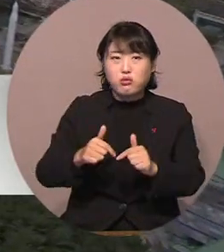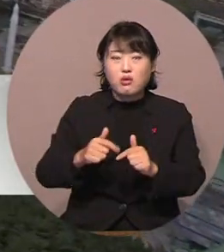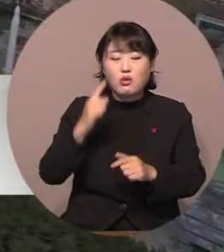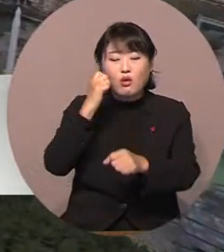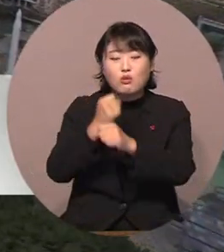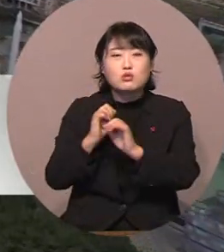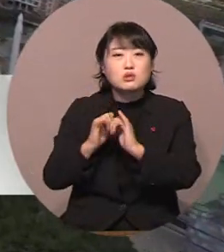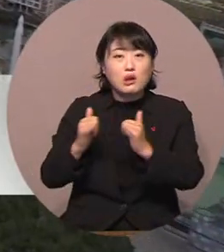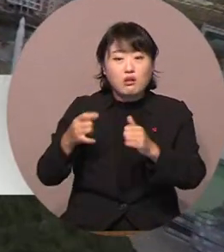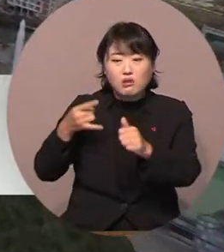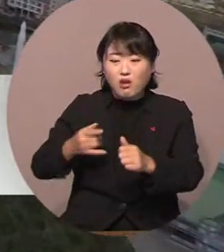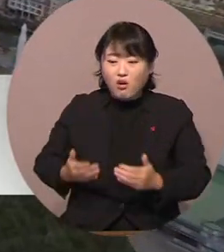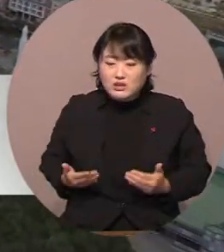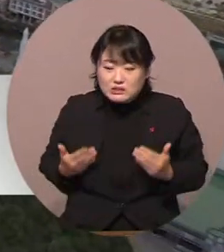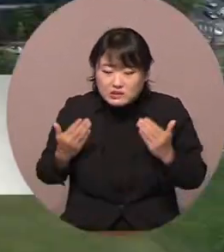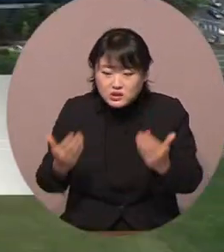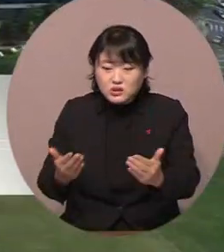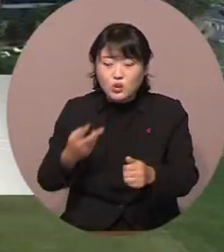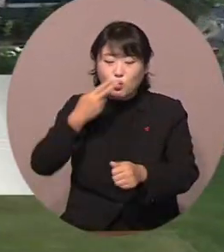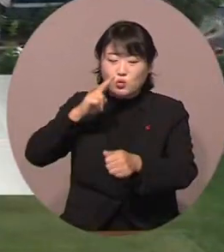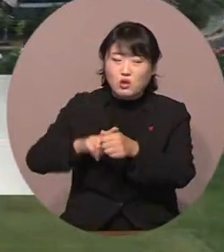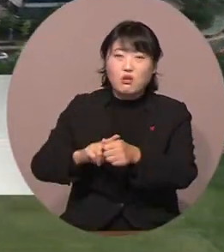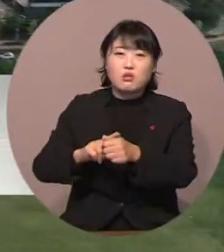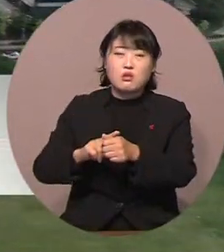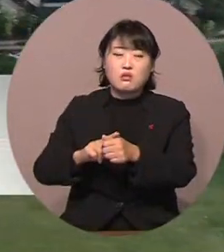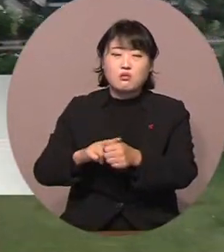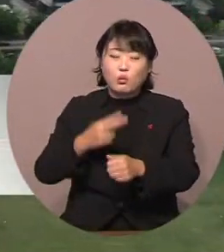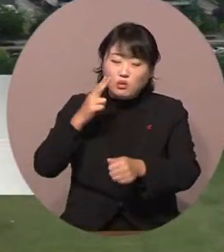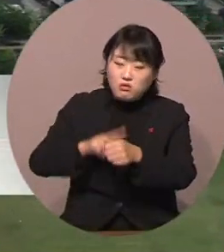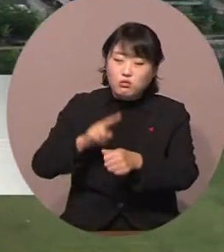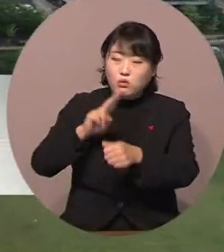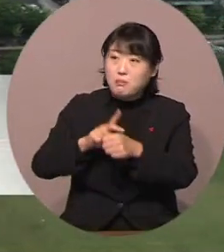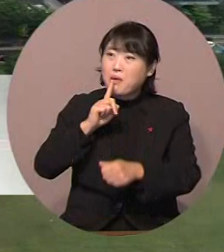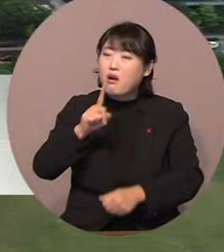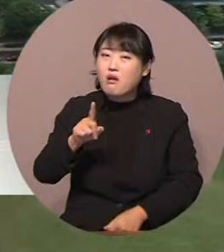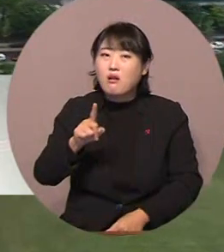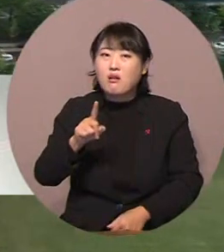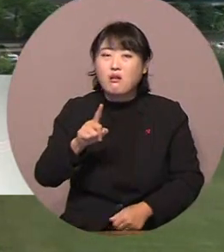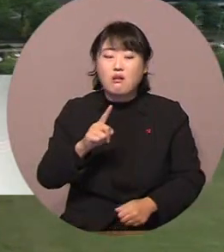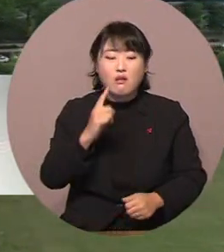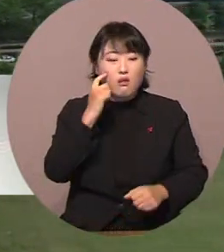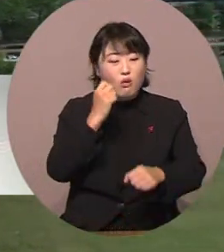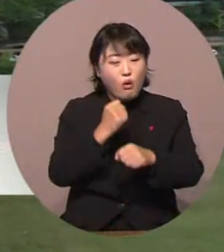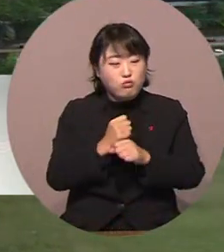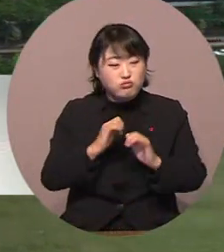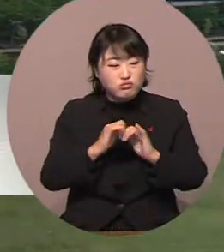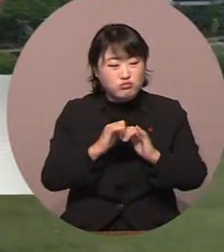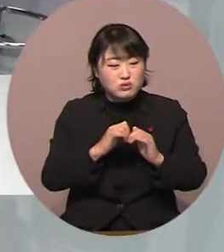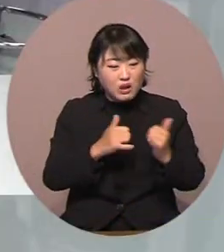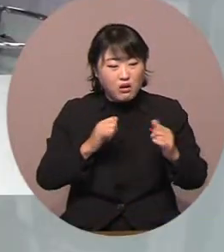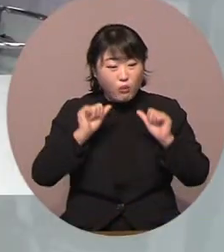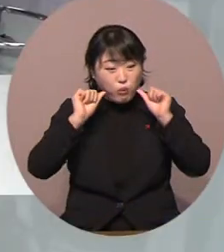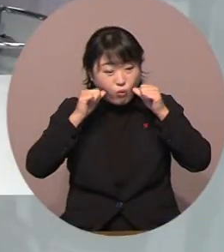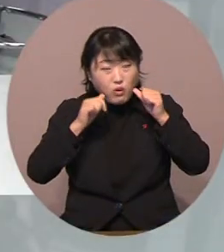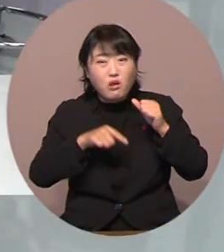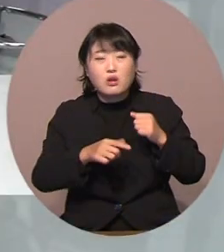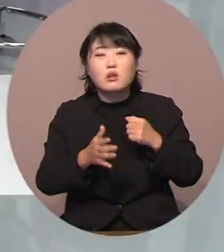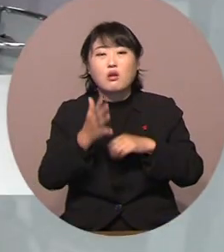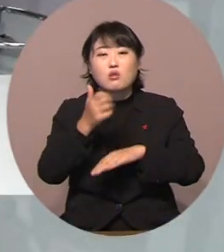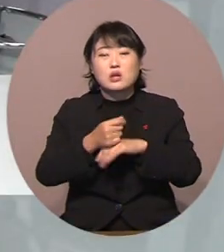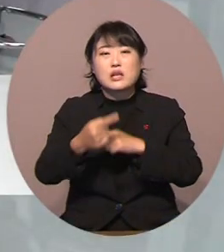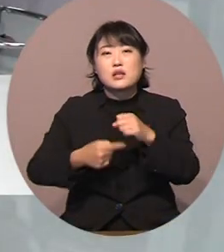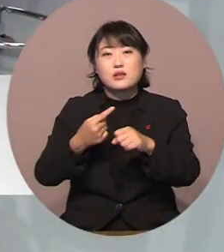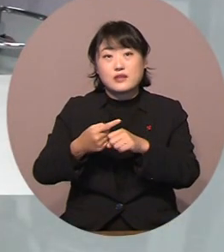연구자들에게 헌신적이고 도전적인 연구에 마음껏 도전하라고 말한 것은 연구 현장을 우롱하는 처사라며 신년 인사회에서